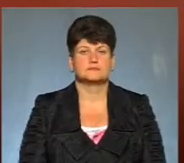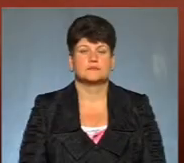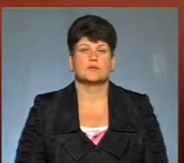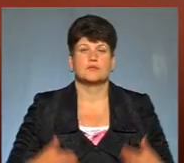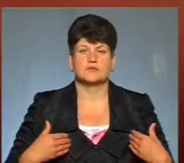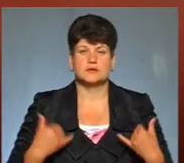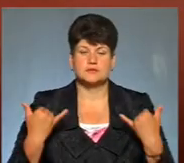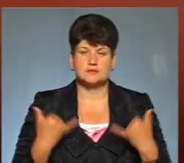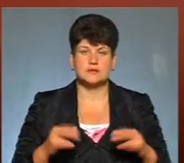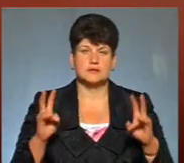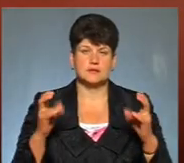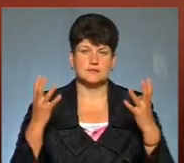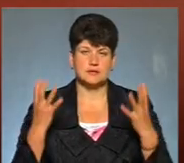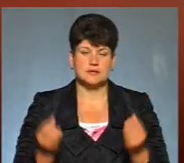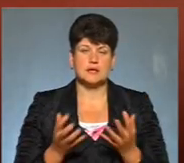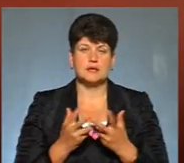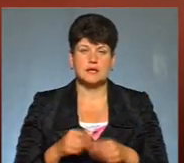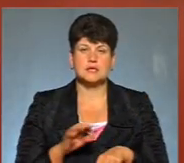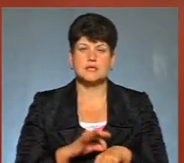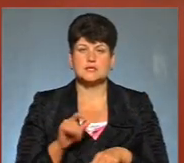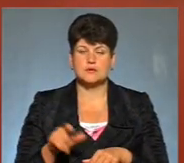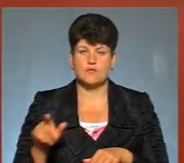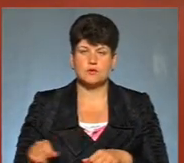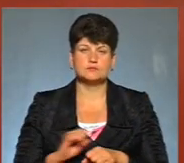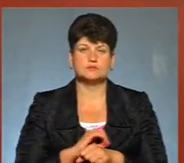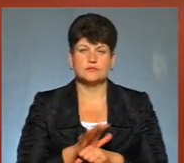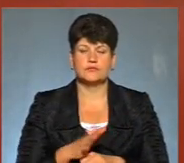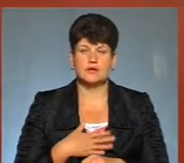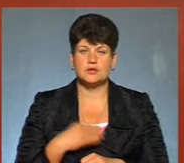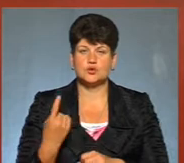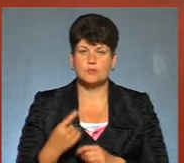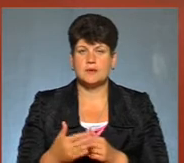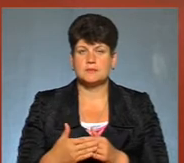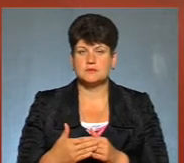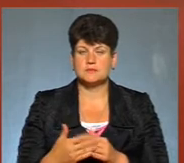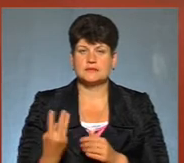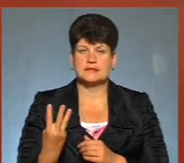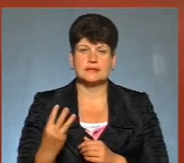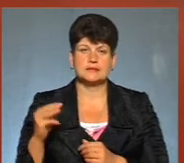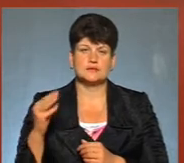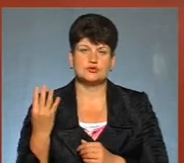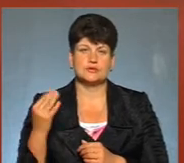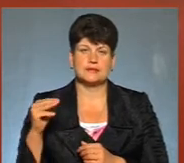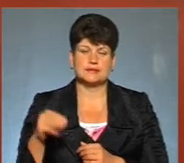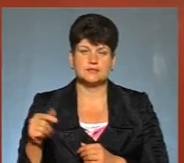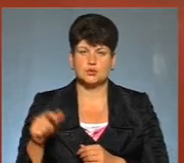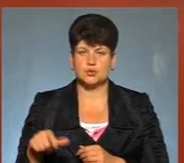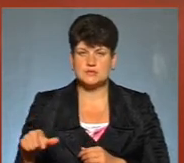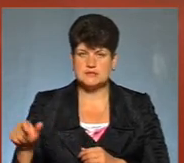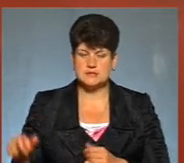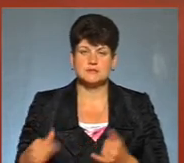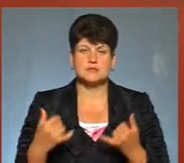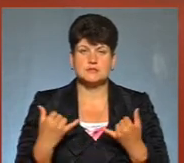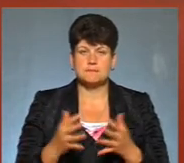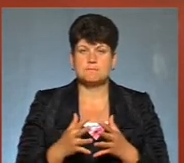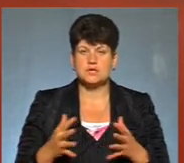Мої вітання в ефірі «Тема дня». Кількість хворих на COVID-19 в нашій області наближається до позначки у 4 тисячі осіб. На щастя,